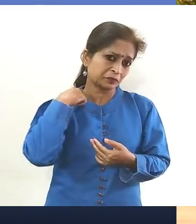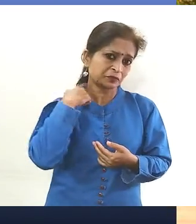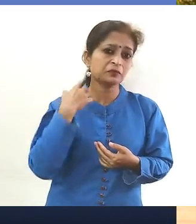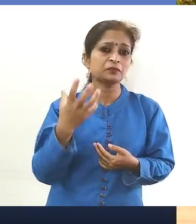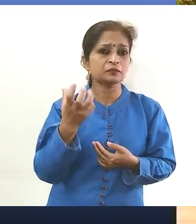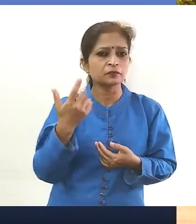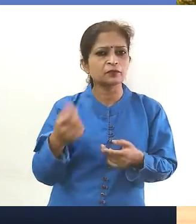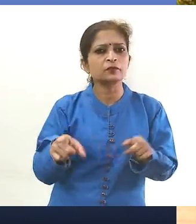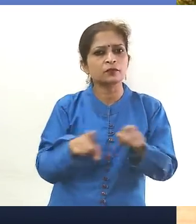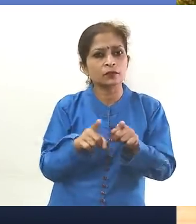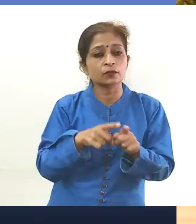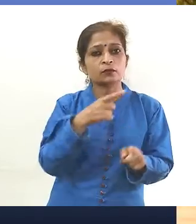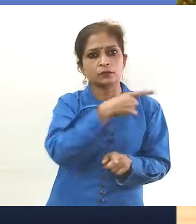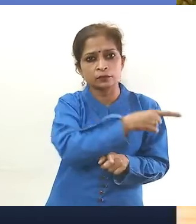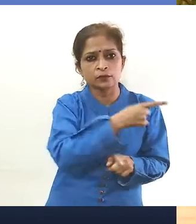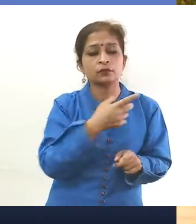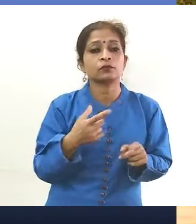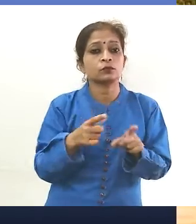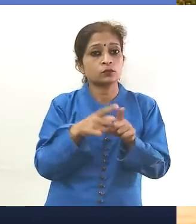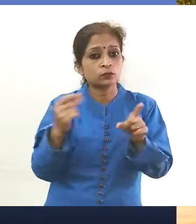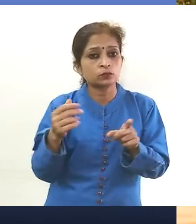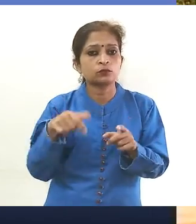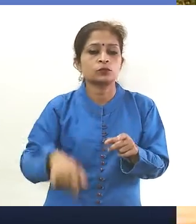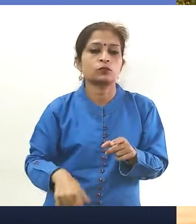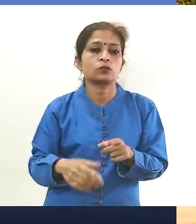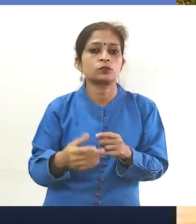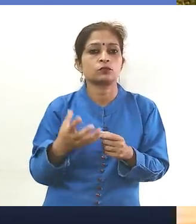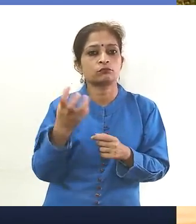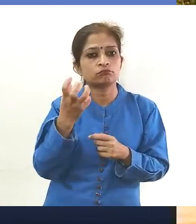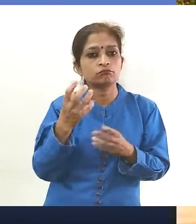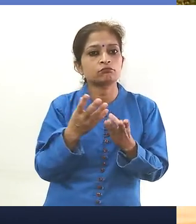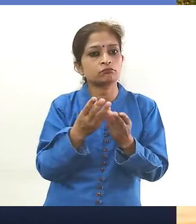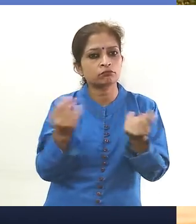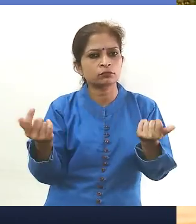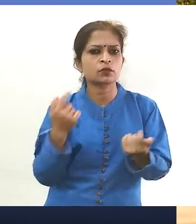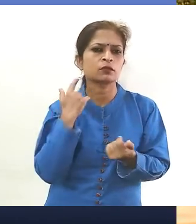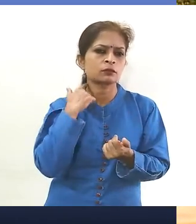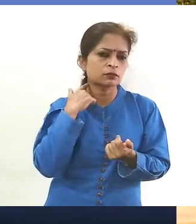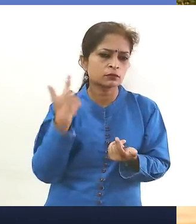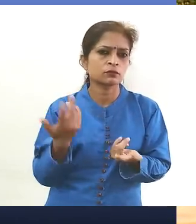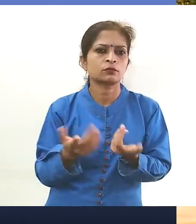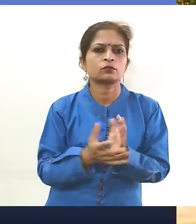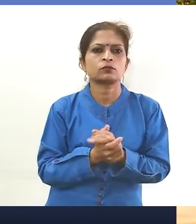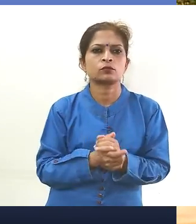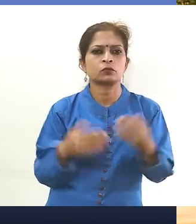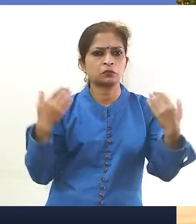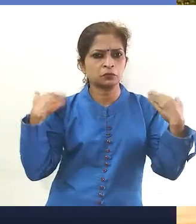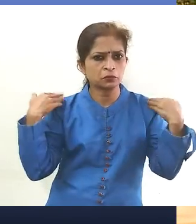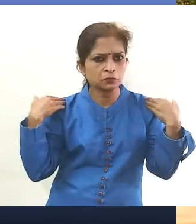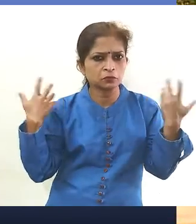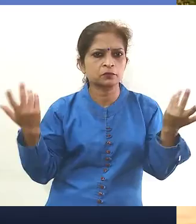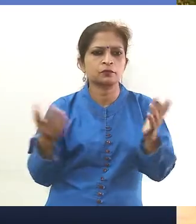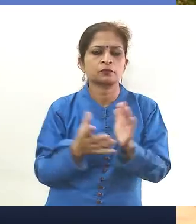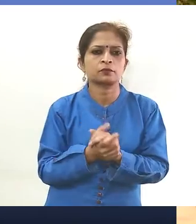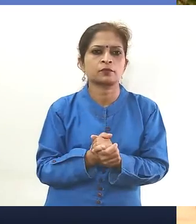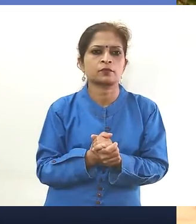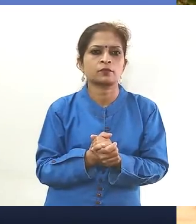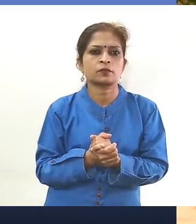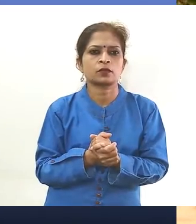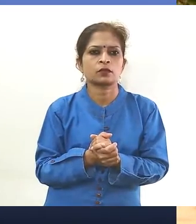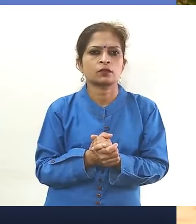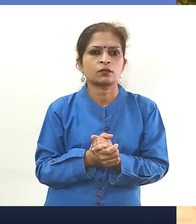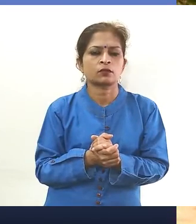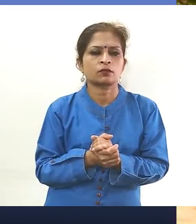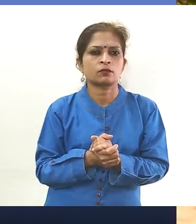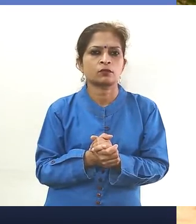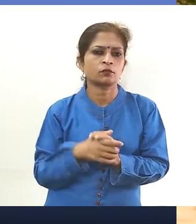व्यायाम के ऐसे इस तरह से ये अभ्यास, ये सारे हमारे गर्दन को, हमारे कंधों को,